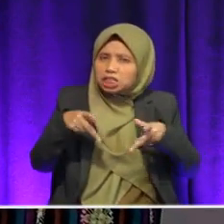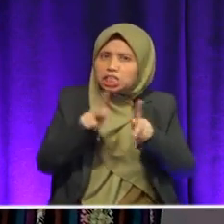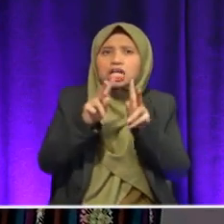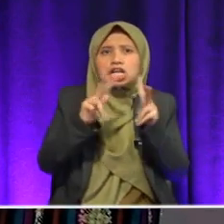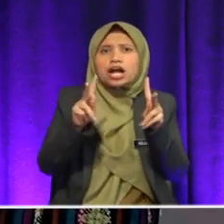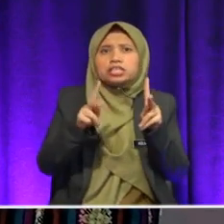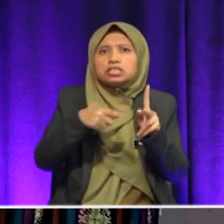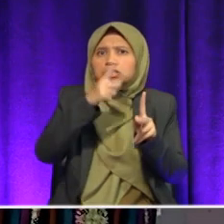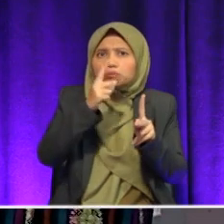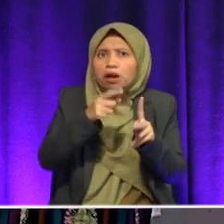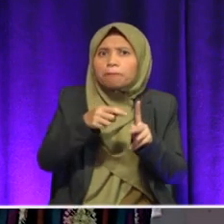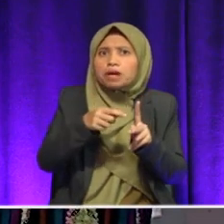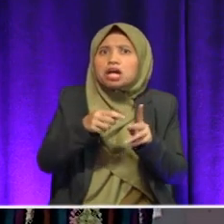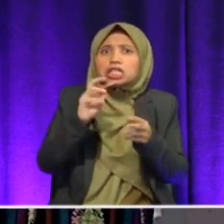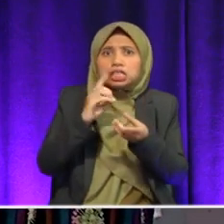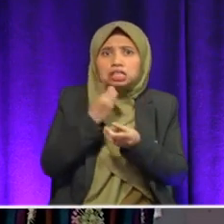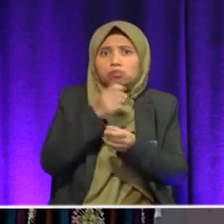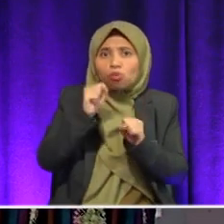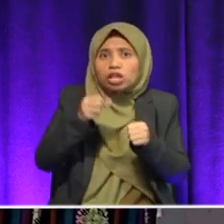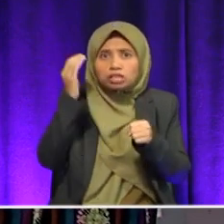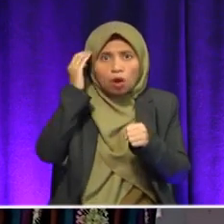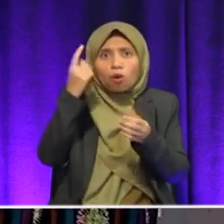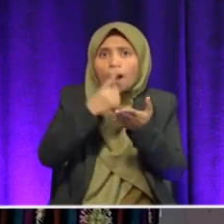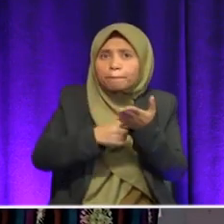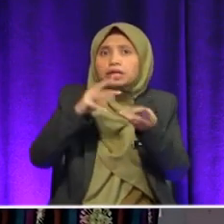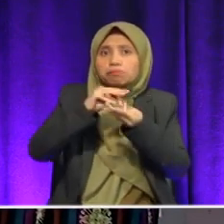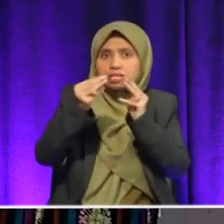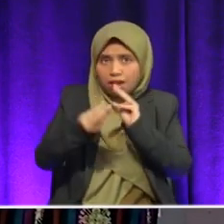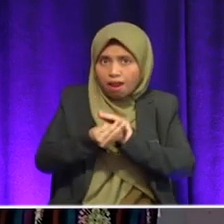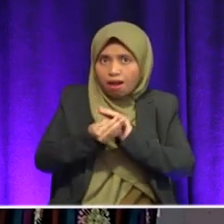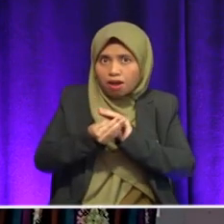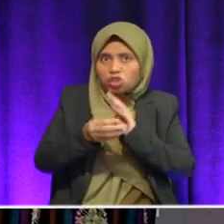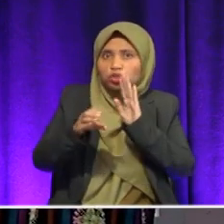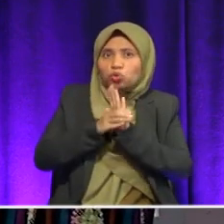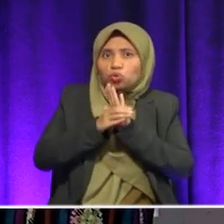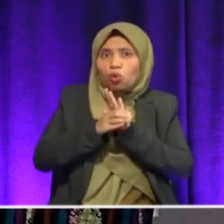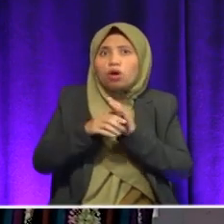kita dapat ketahui Apakah masalah yang dialami oleh pelanggan tersebut